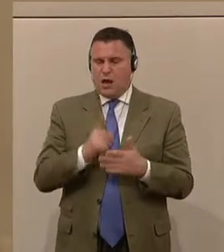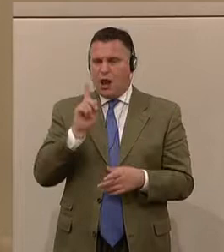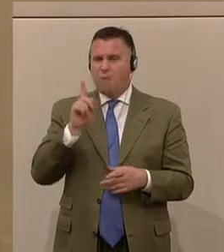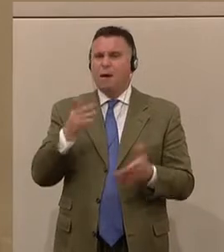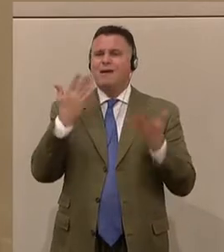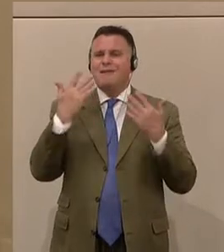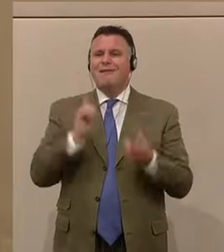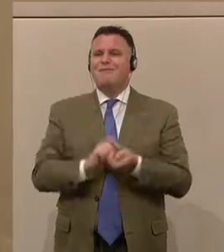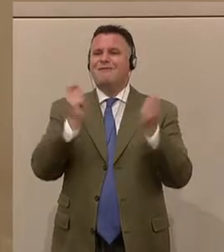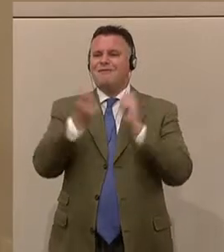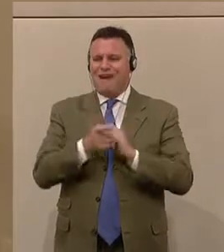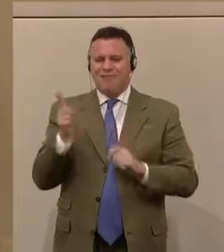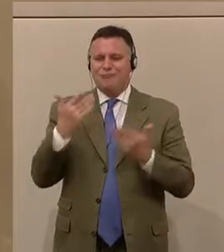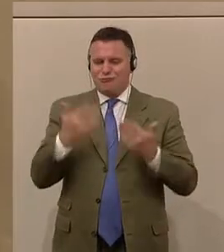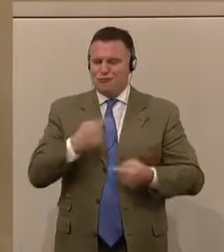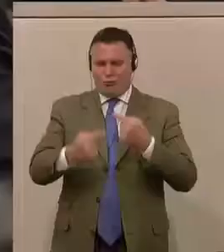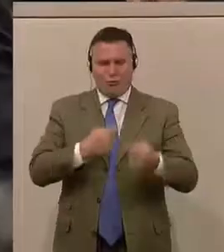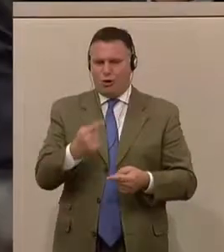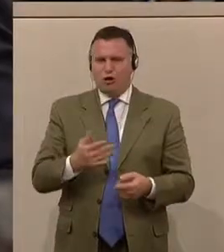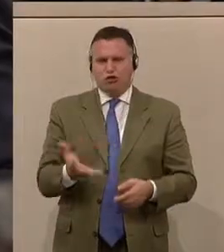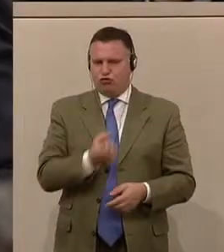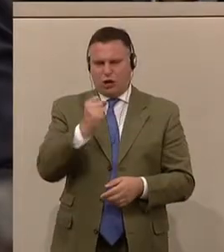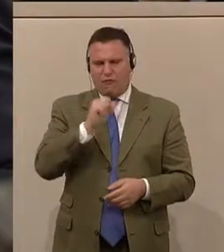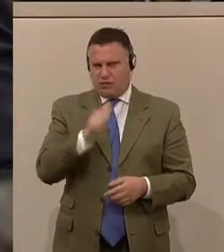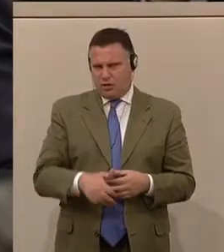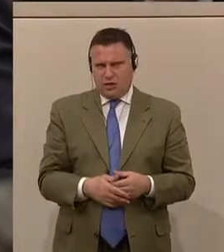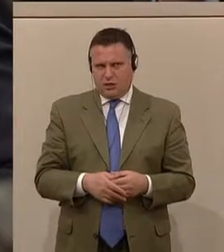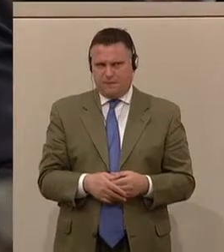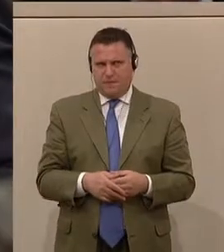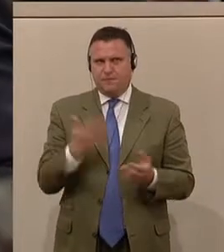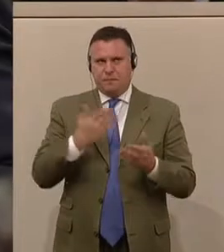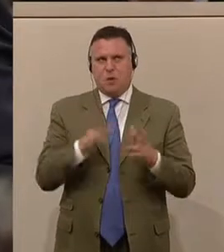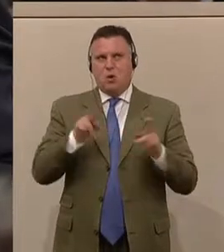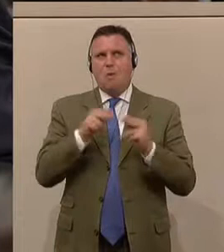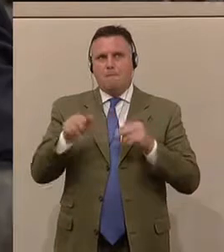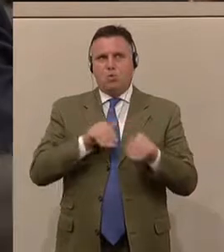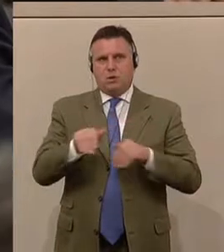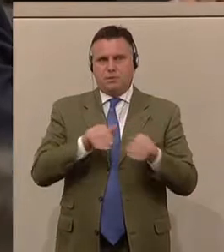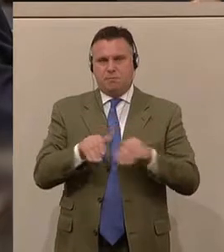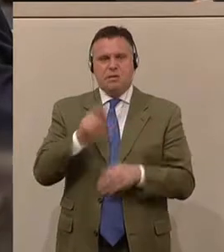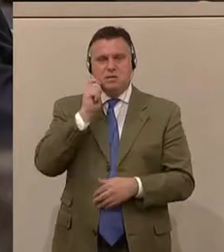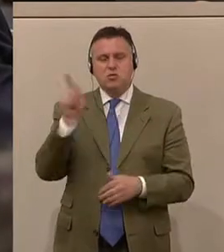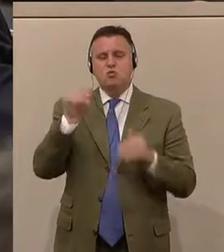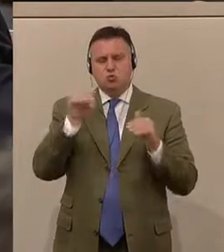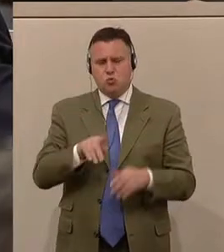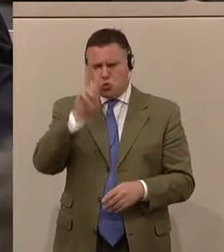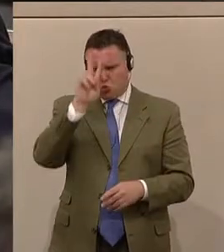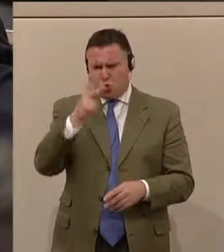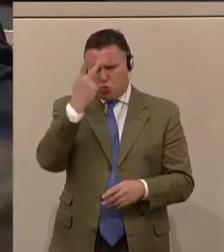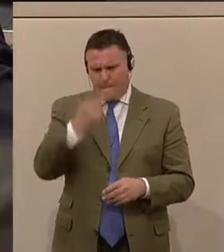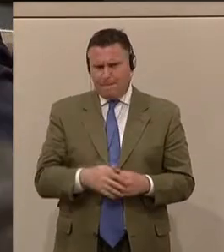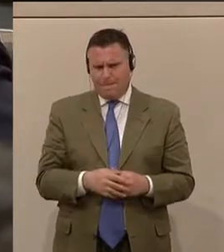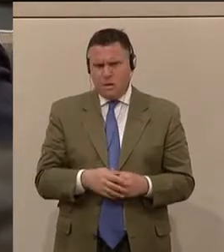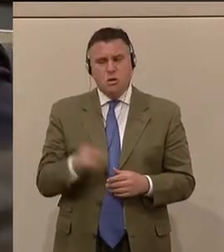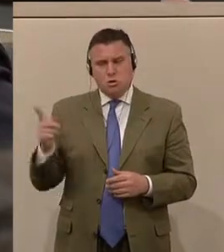des Klimawandels nicht weiterkommen. Hier braucht es, Frau Bundesministerin, ein Umdenken. Also werfen Sie